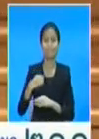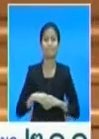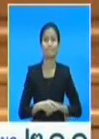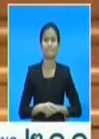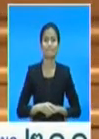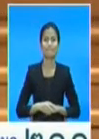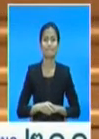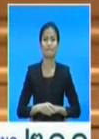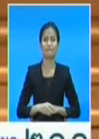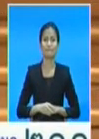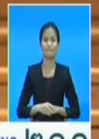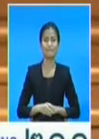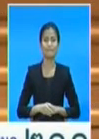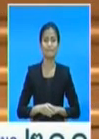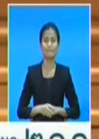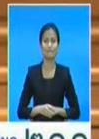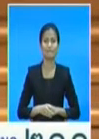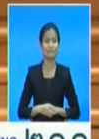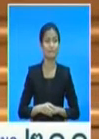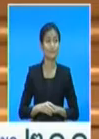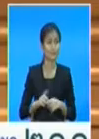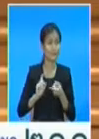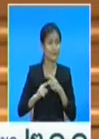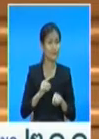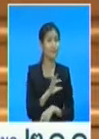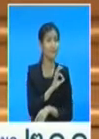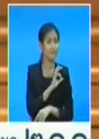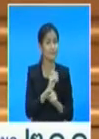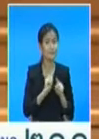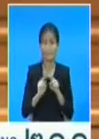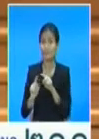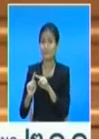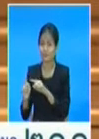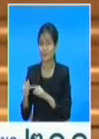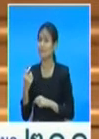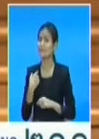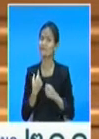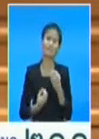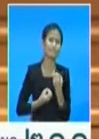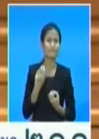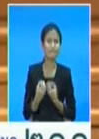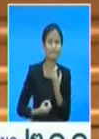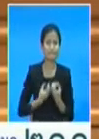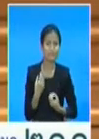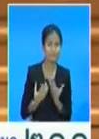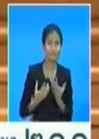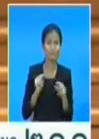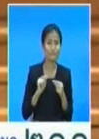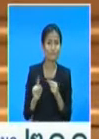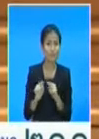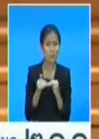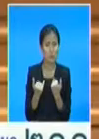ารพครับมีเพื่อนสมาชิกหลายท่านมาปรารภว่าเอ๊ะวัน